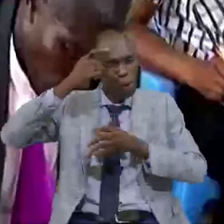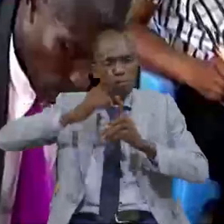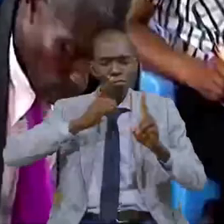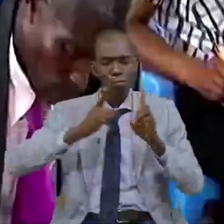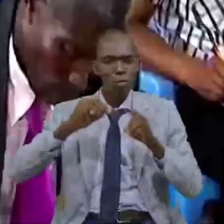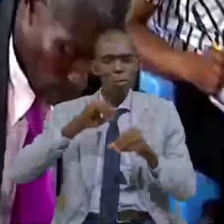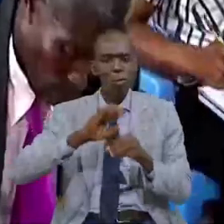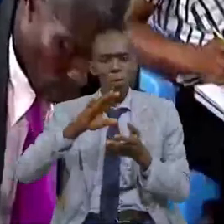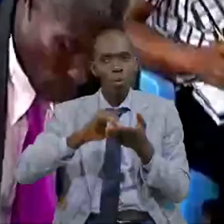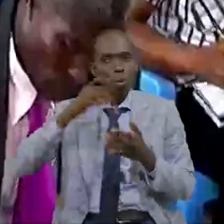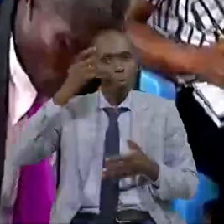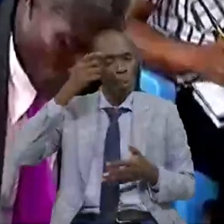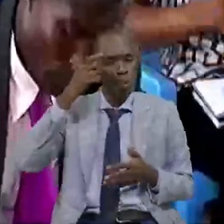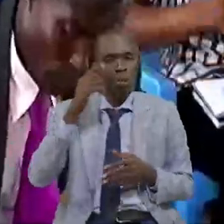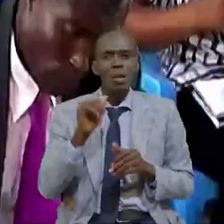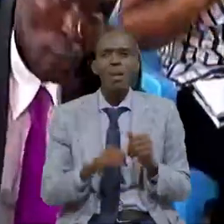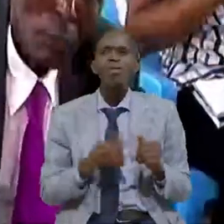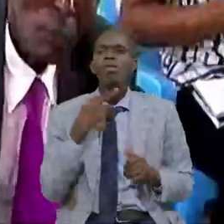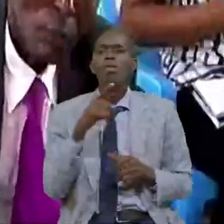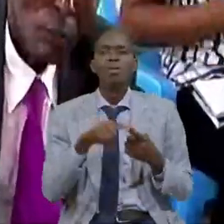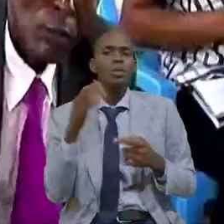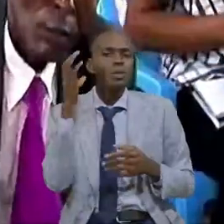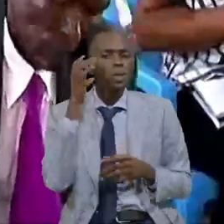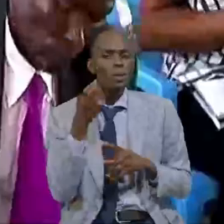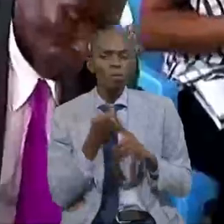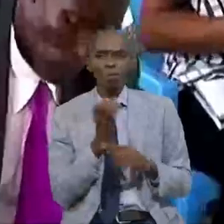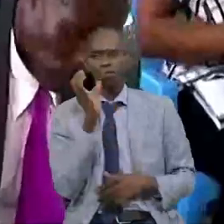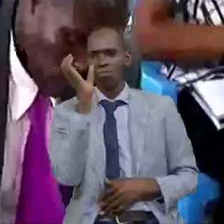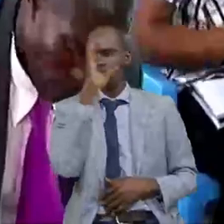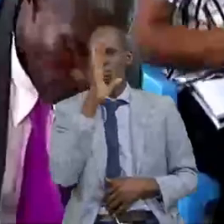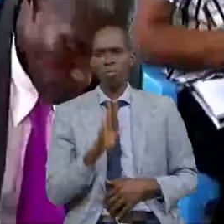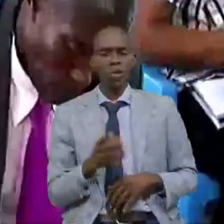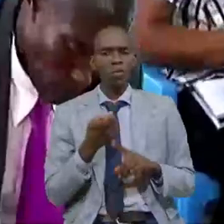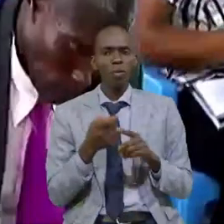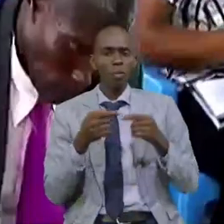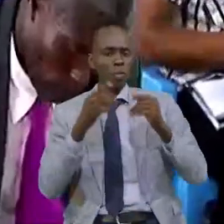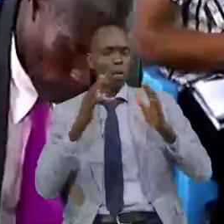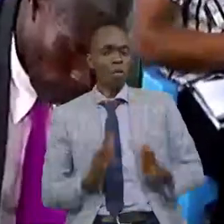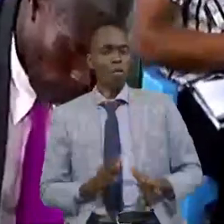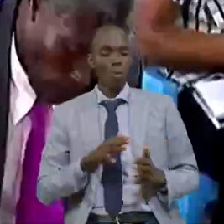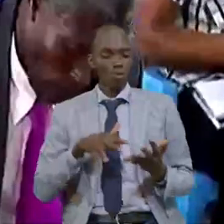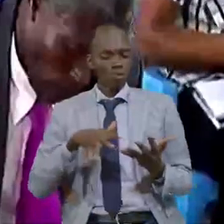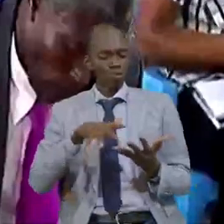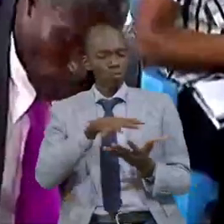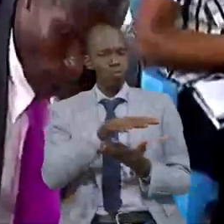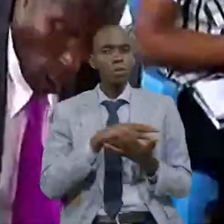toute voix que tu entendras des étrangers, des ennemis, toutes ces voix,